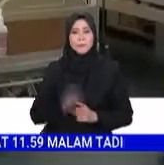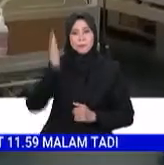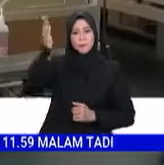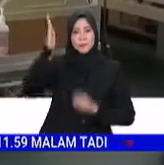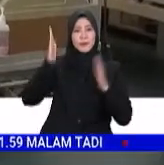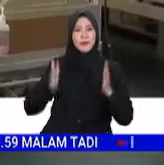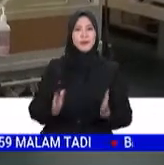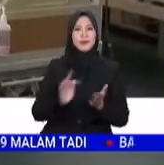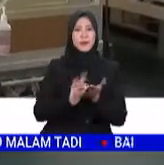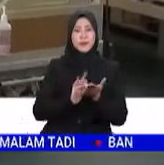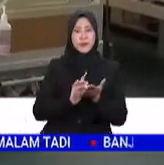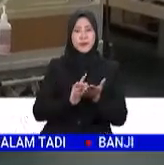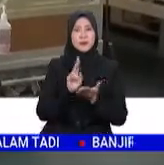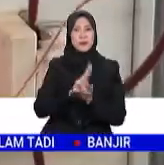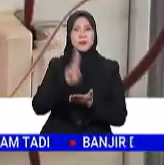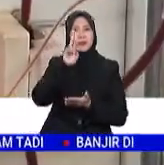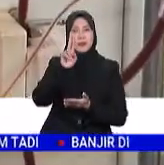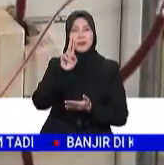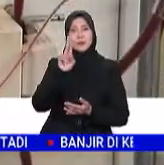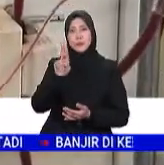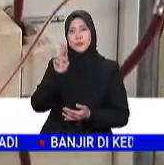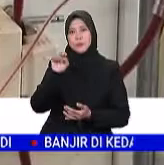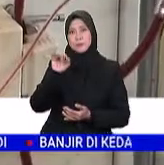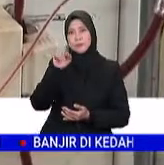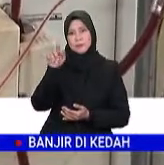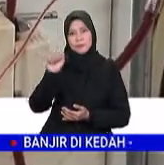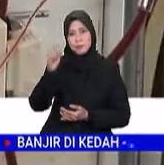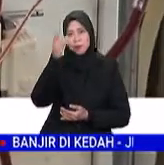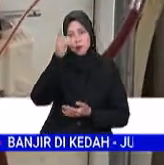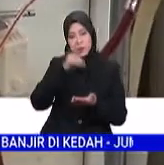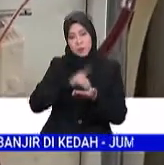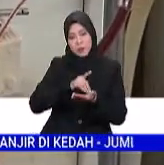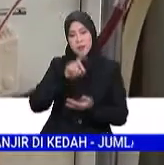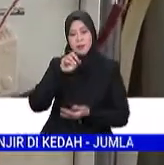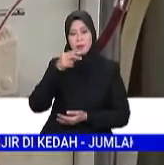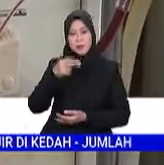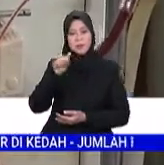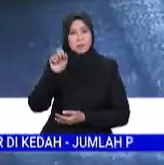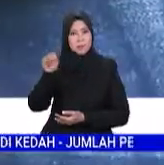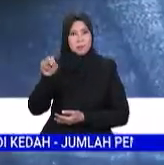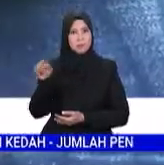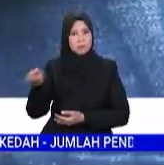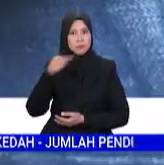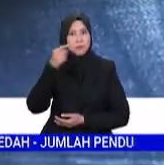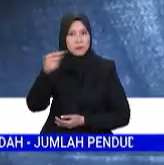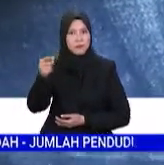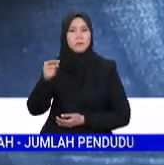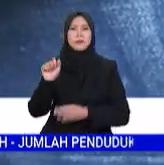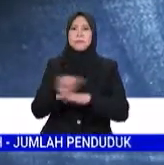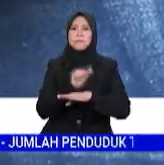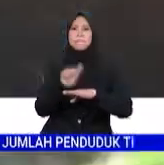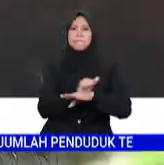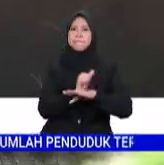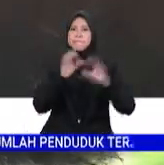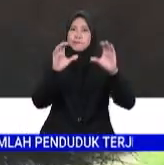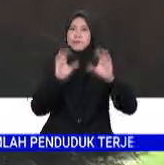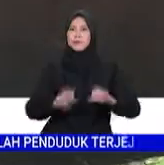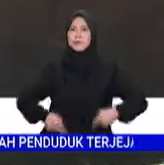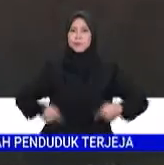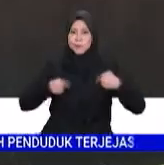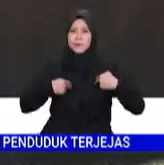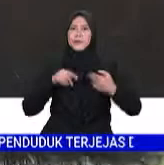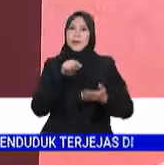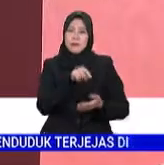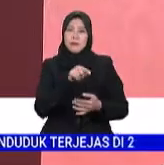Pensyarah Perubatan Universiti Sultan Zainal Abidin Uniza, Dr. Hassan Basri Mukali berkata, amalan gaya hidup antara punca utama